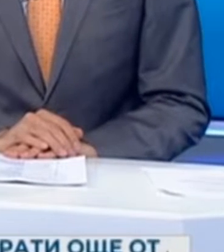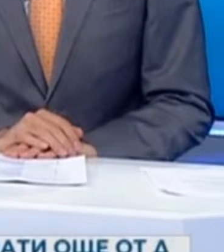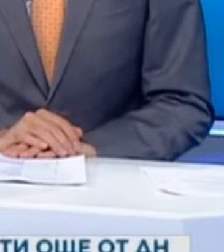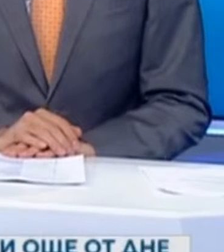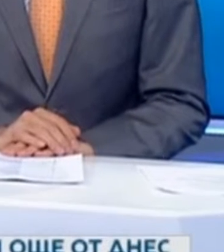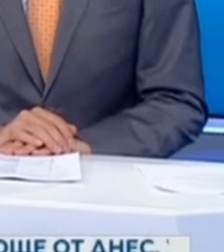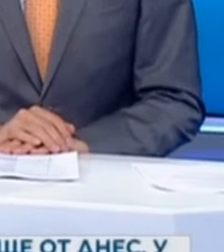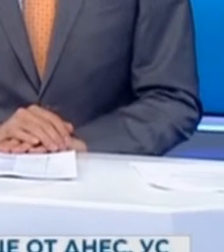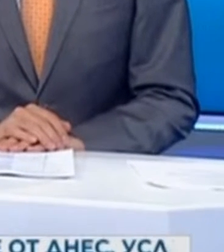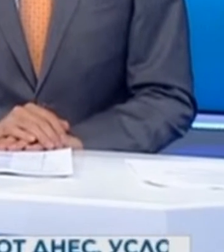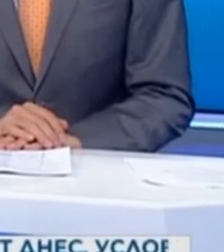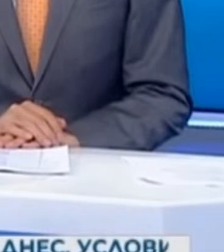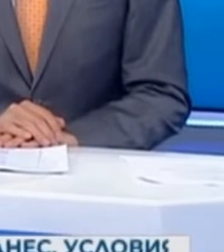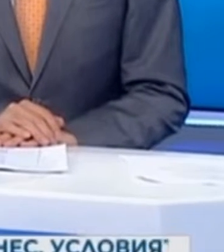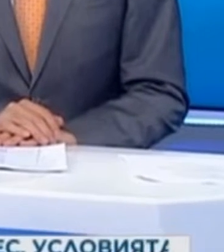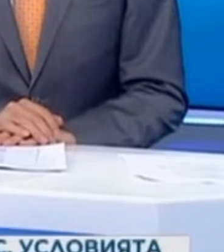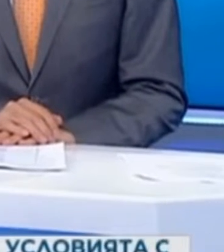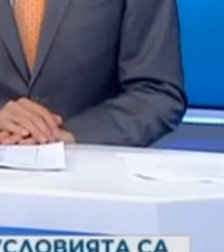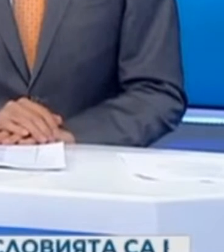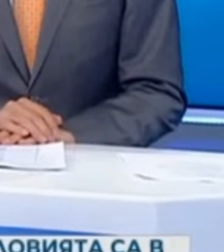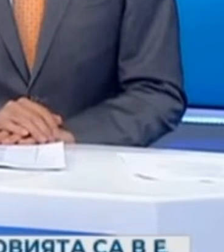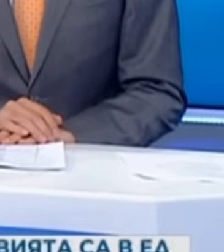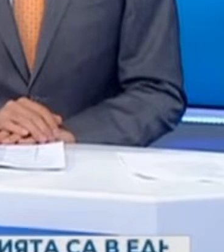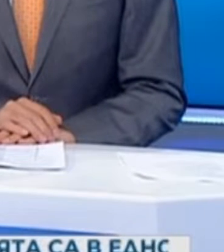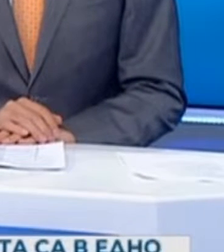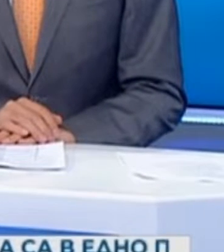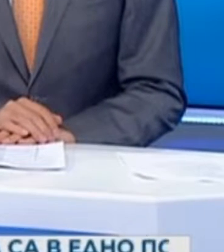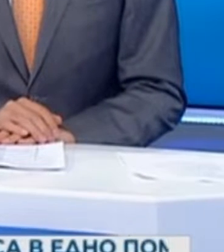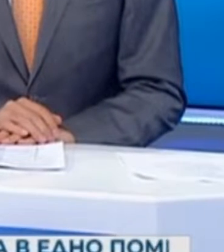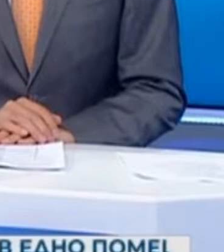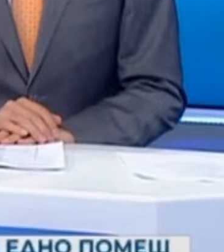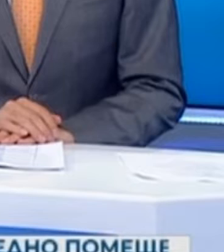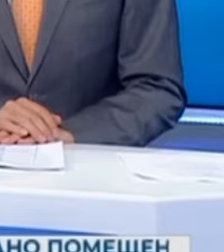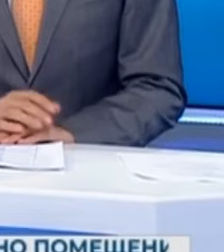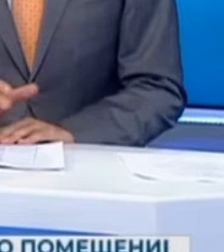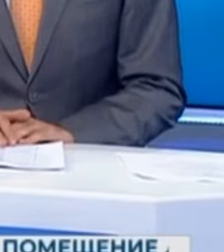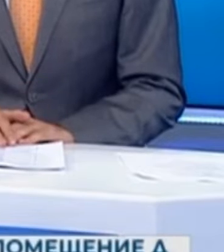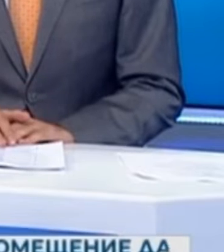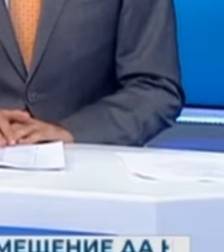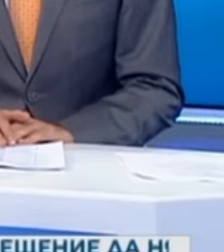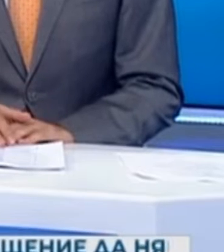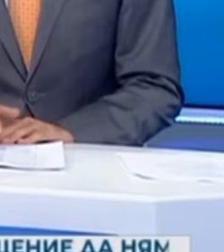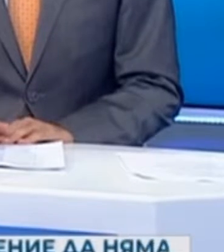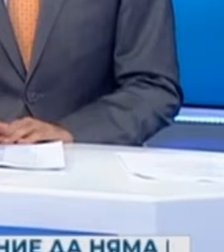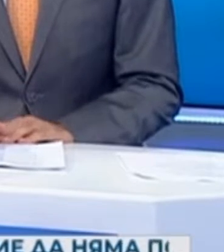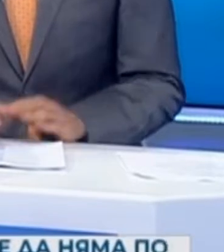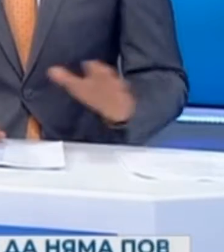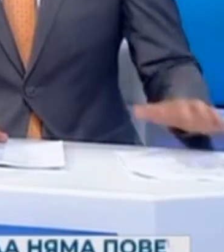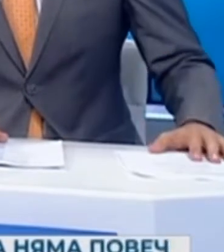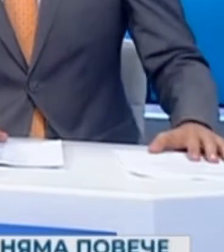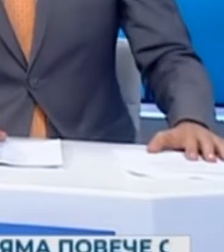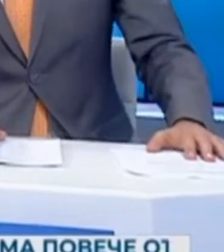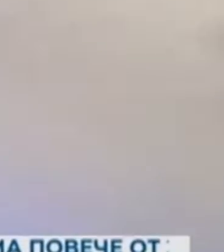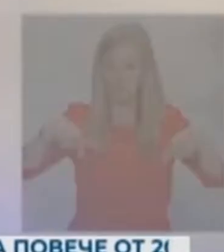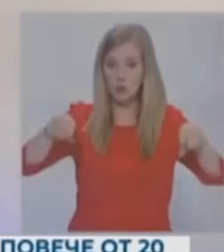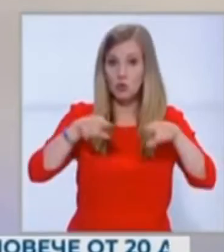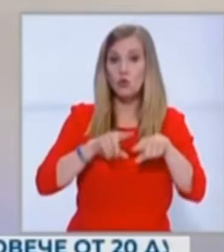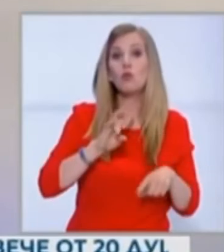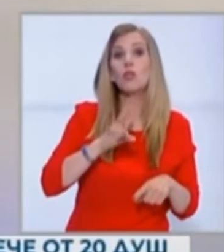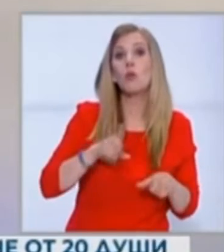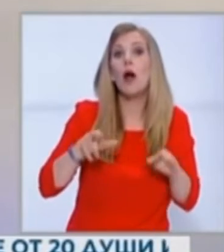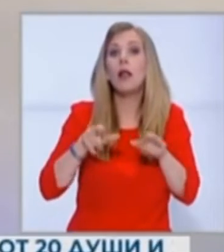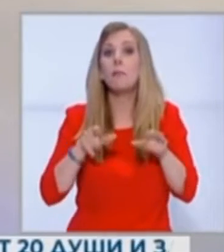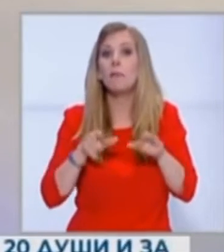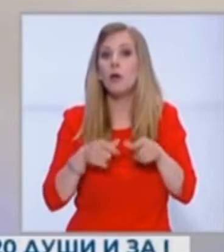с задна дата от изравнителните сметки за последния отоплителен сезон. Николай Минков е в студиото ни с последните новини по темата.